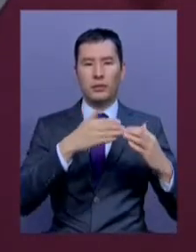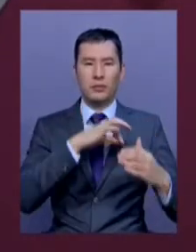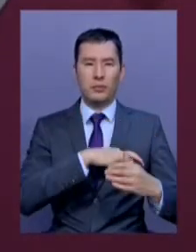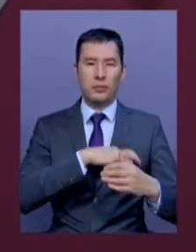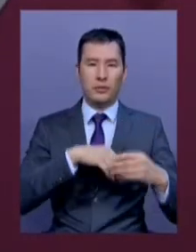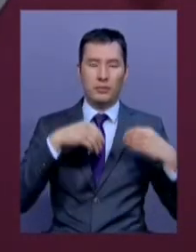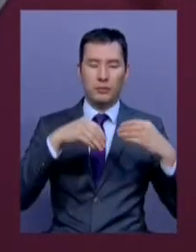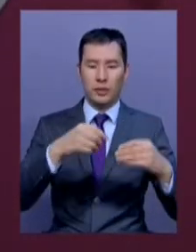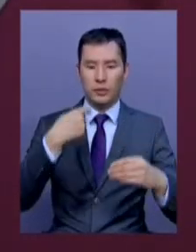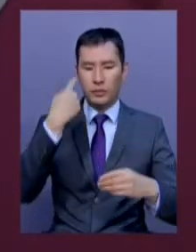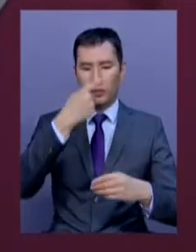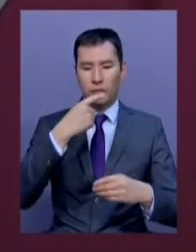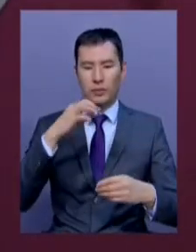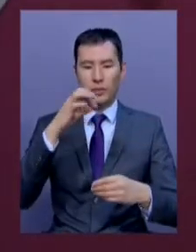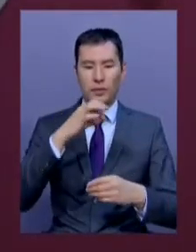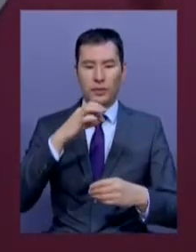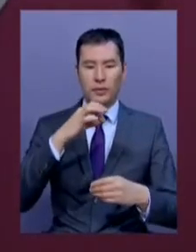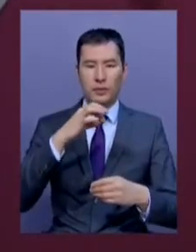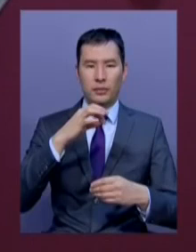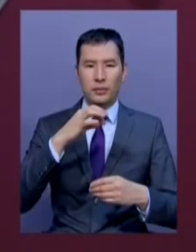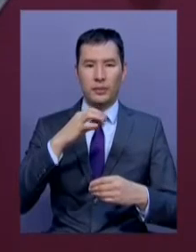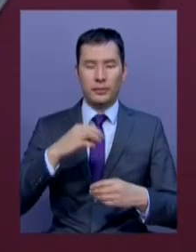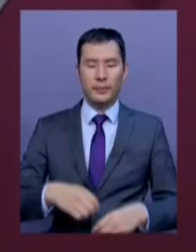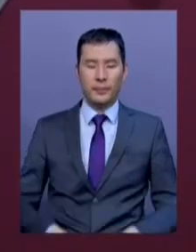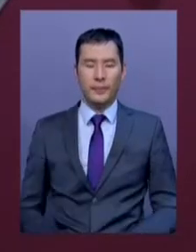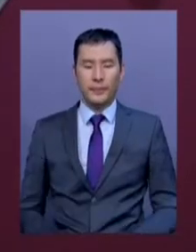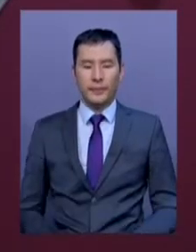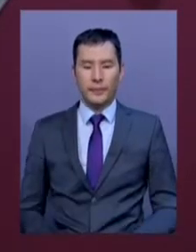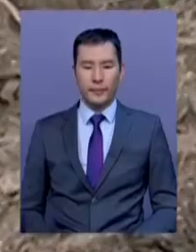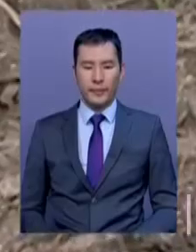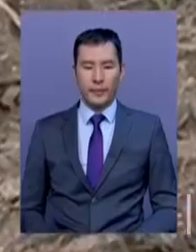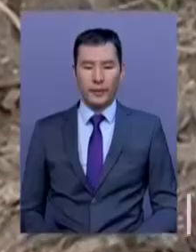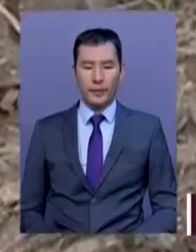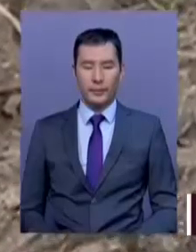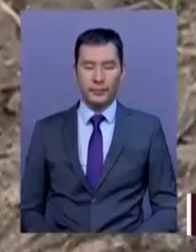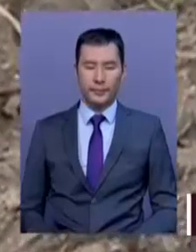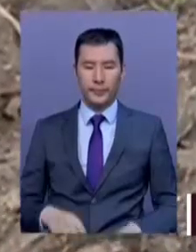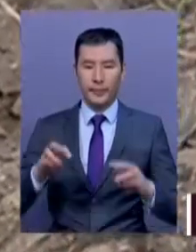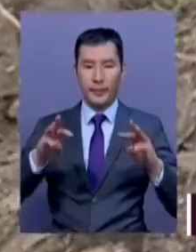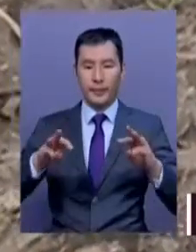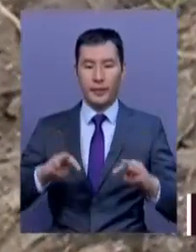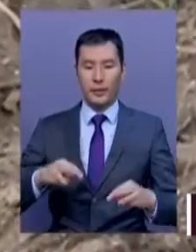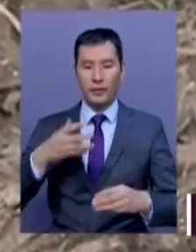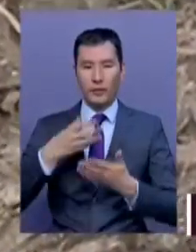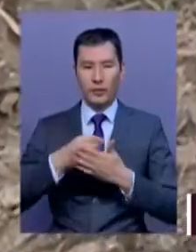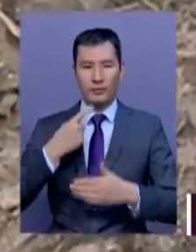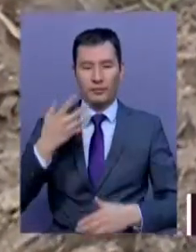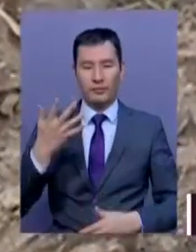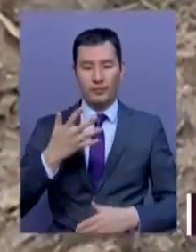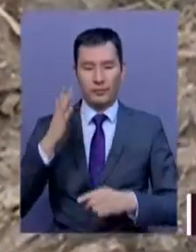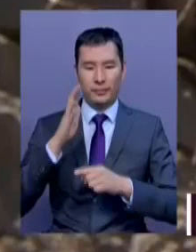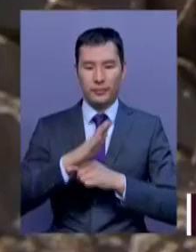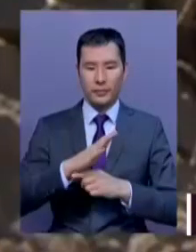жерлерге жеке меншік мәселесін қарастыратын, реттейтін баб болып табылады. Сондай-ақ президент өз жолдауында технологиялық